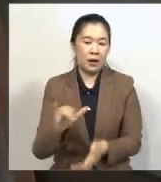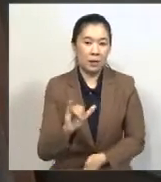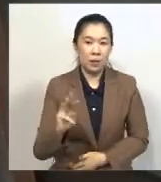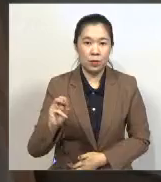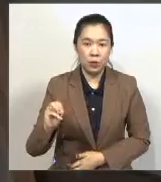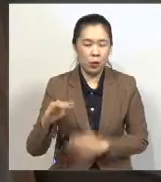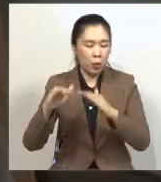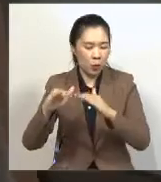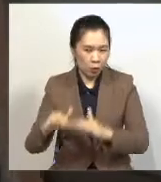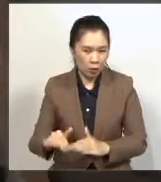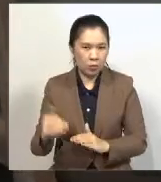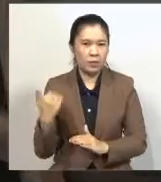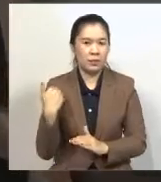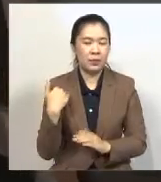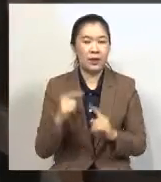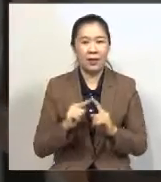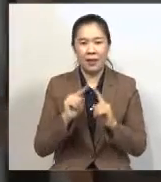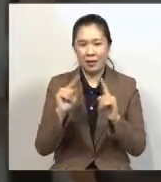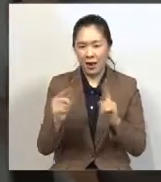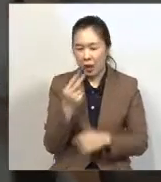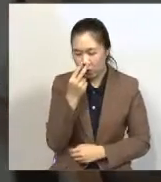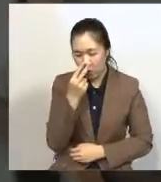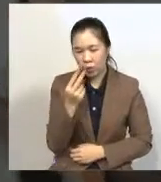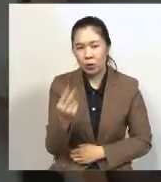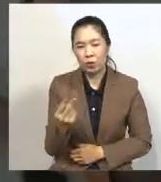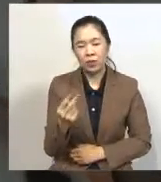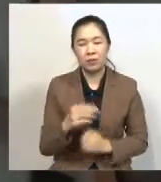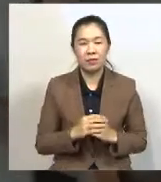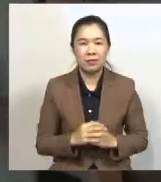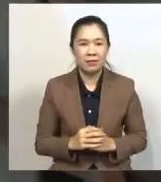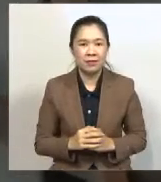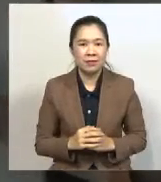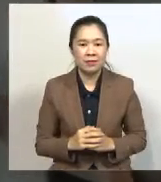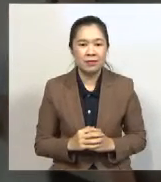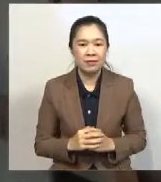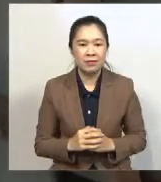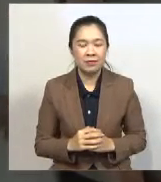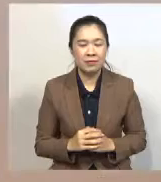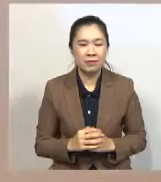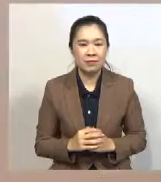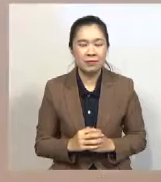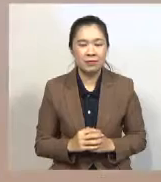ลดลงแล้วนะคะแต่ก็ยังคงต้องติดตามสถานการณ์อย่างต่อเนื่องค่ะ